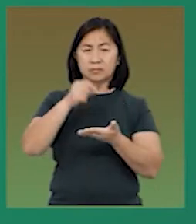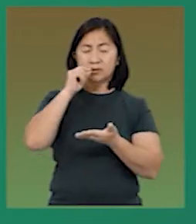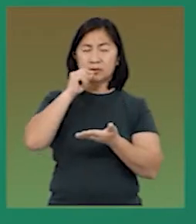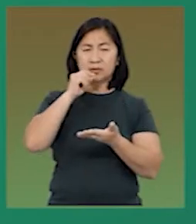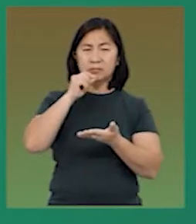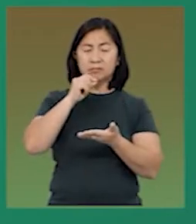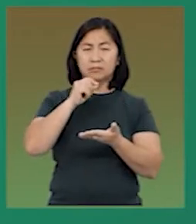medicine dropper po.